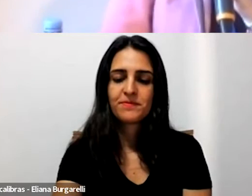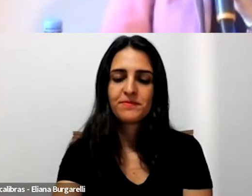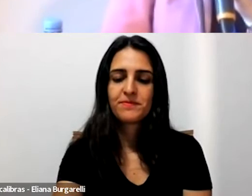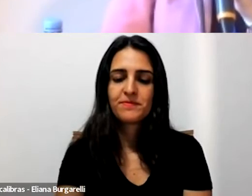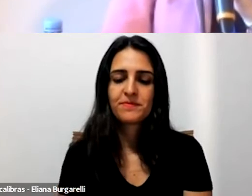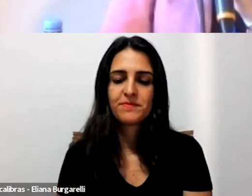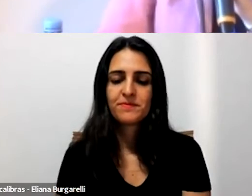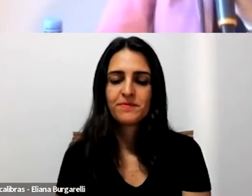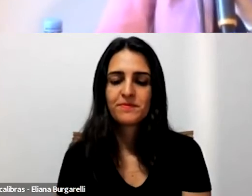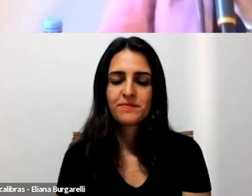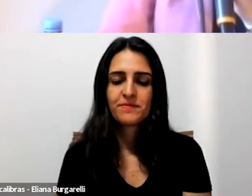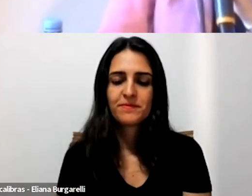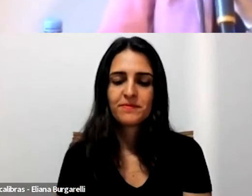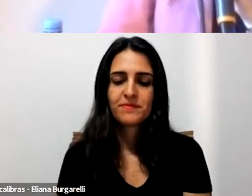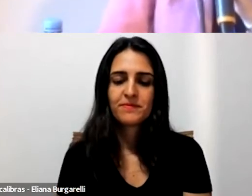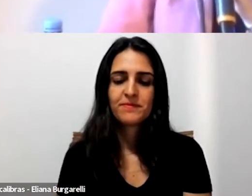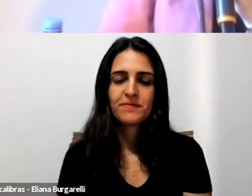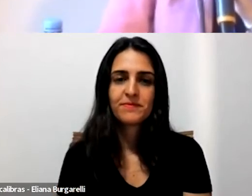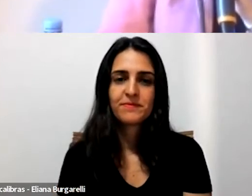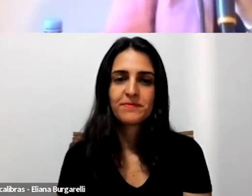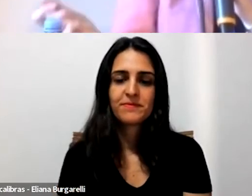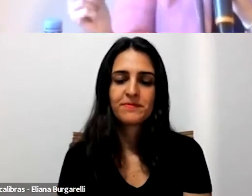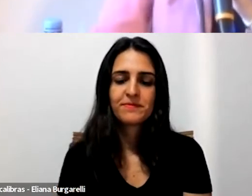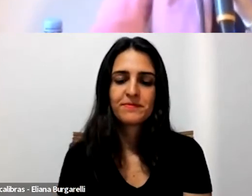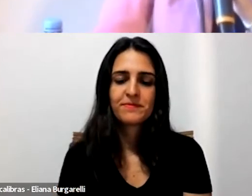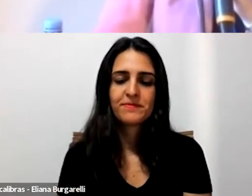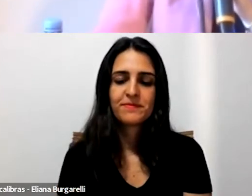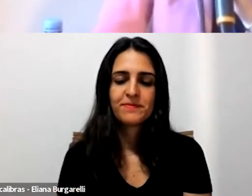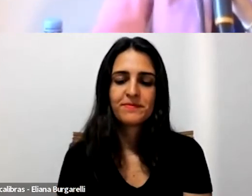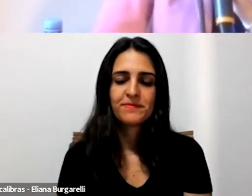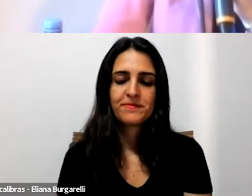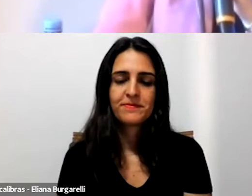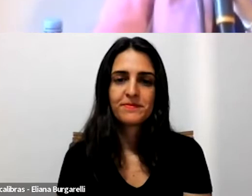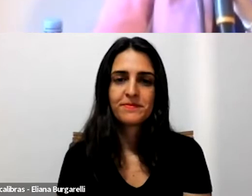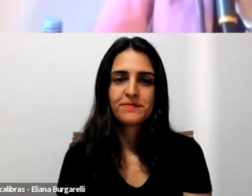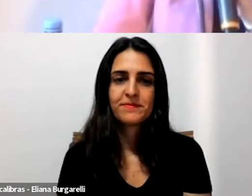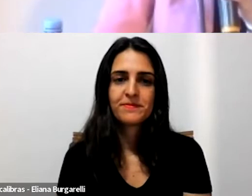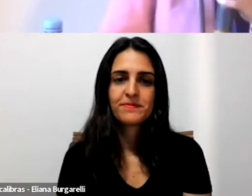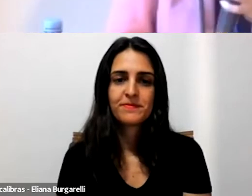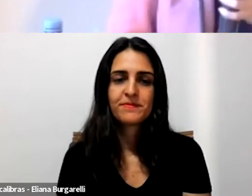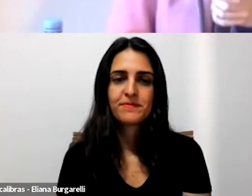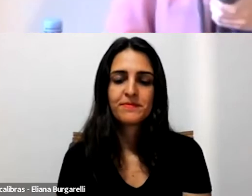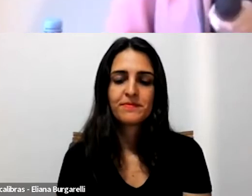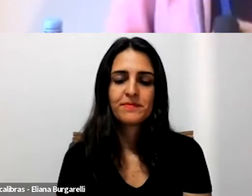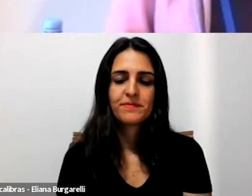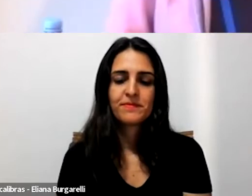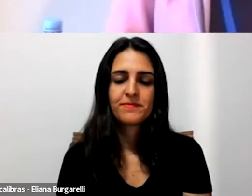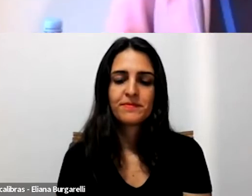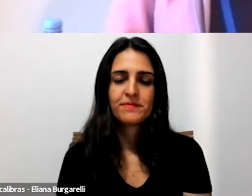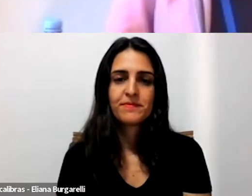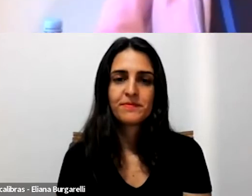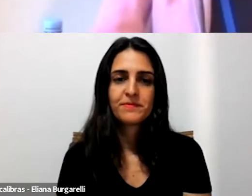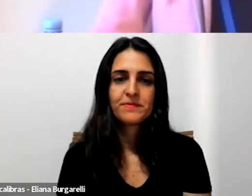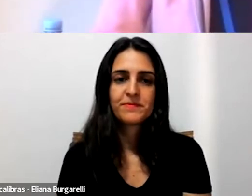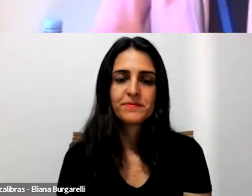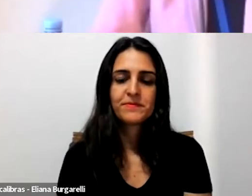hoje temos que dar justamente este lugar para esses jovens e os indígenas. Ce qui était particulièrement intéressant avant de